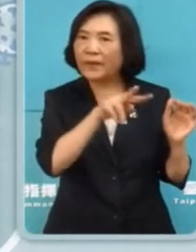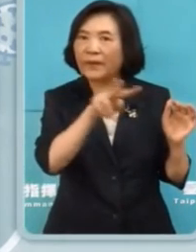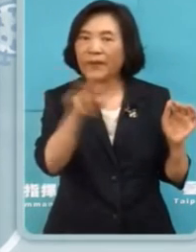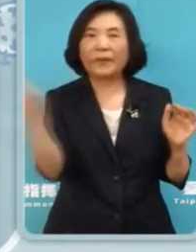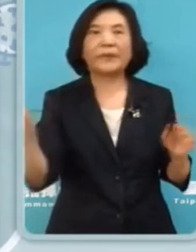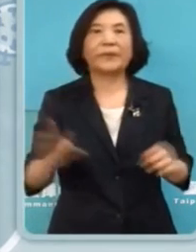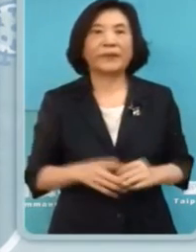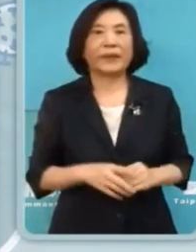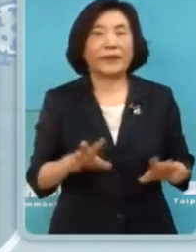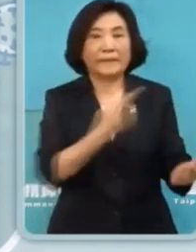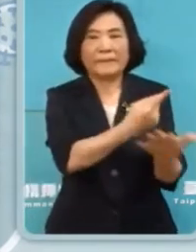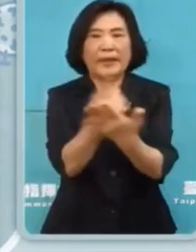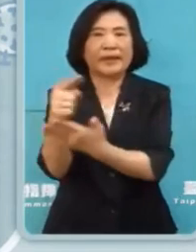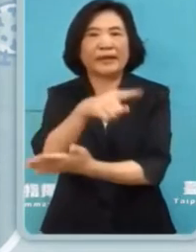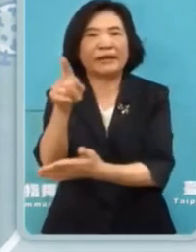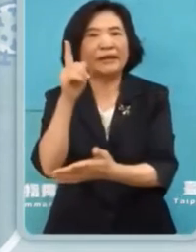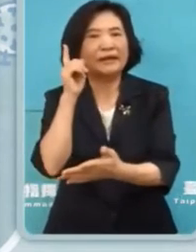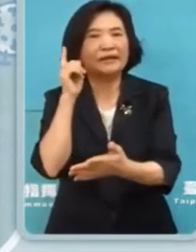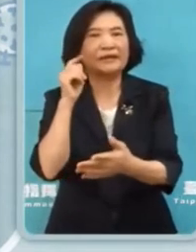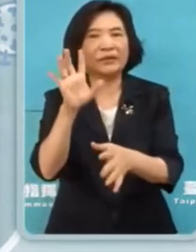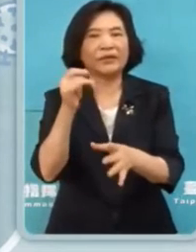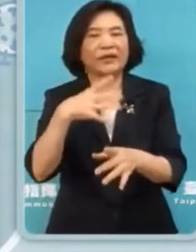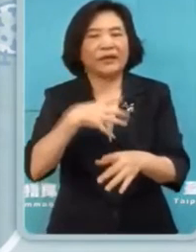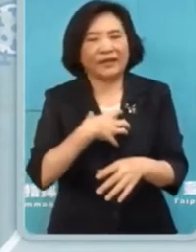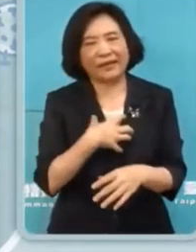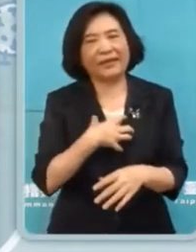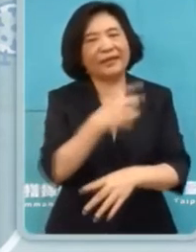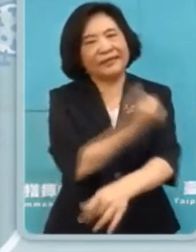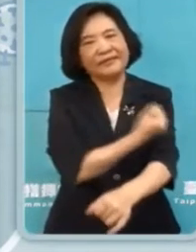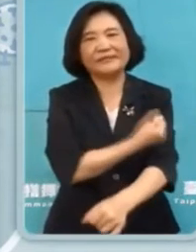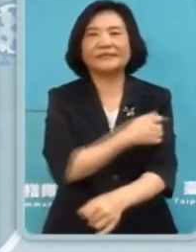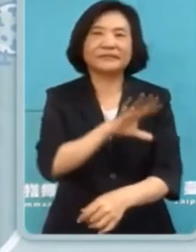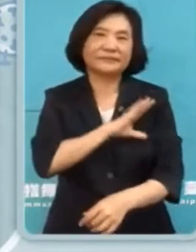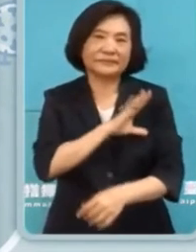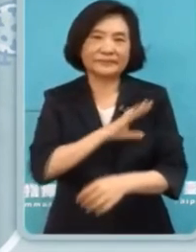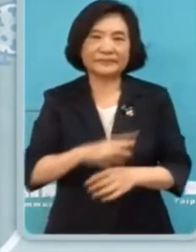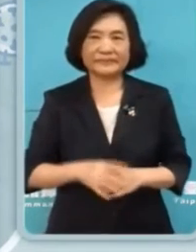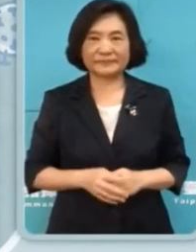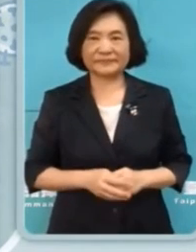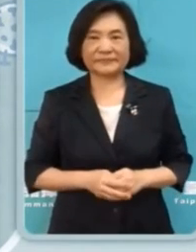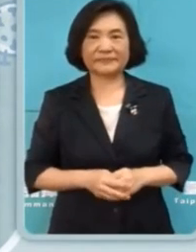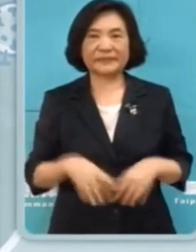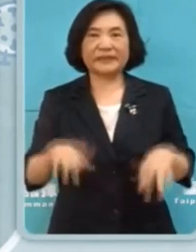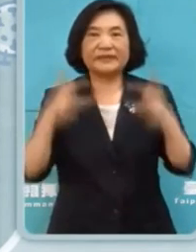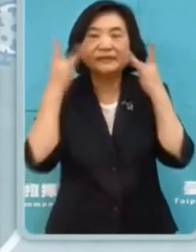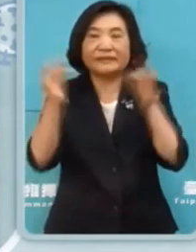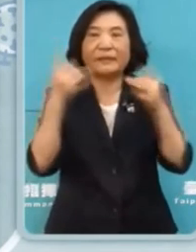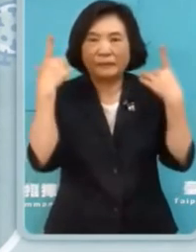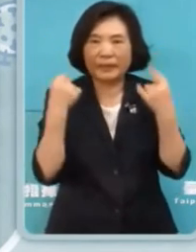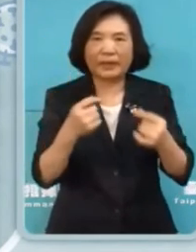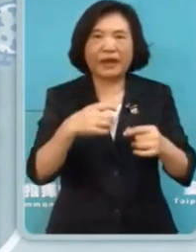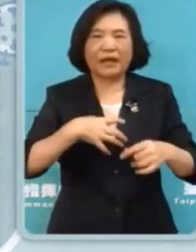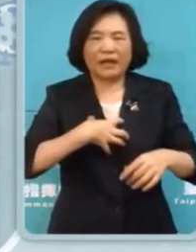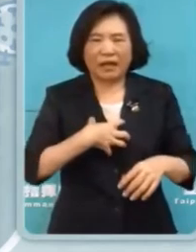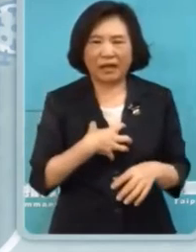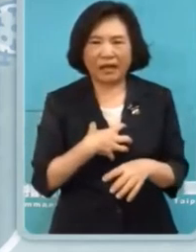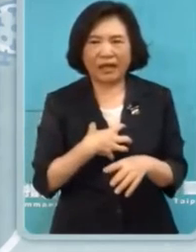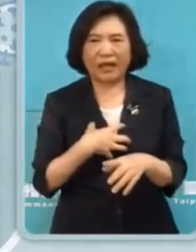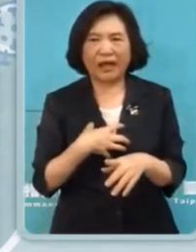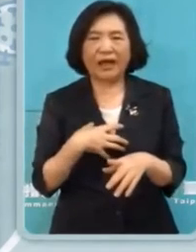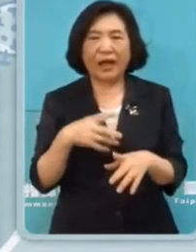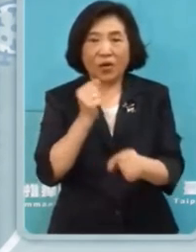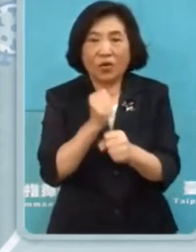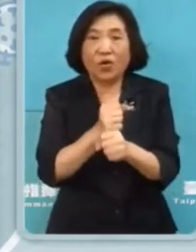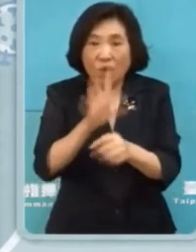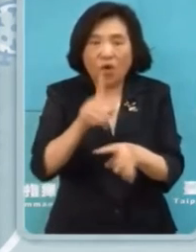大家都很辛苦了，特别是这种市场是劳力工作，你知道有做才有收入，